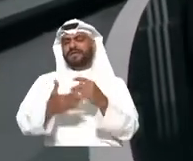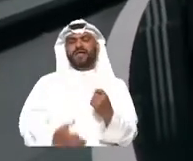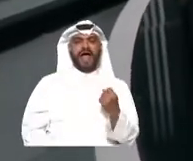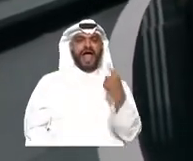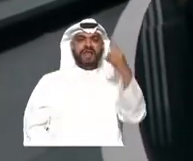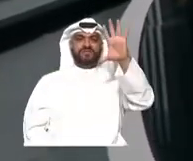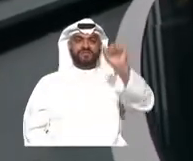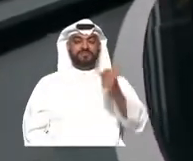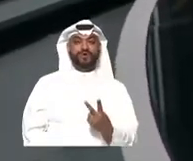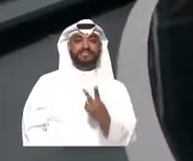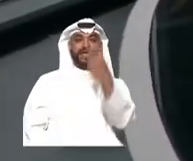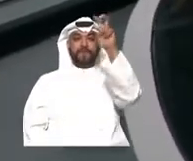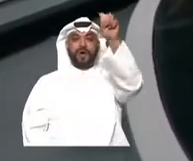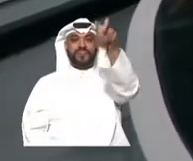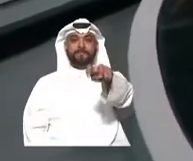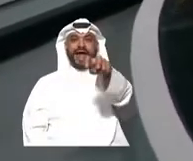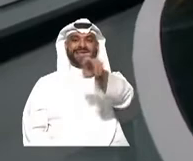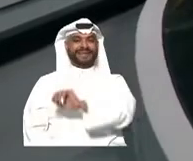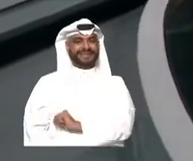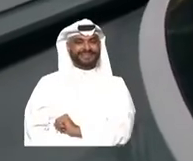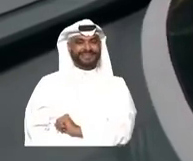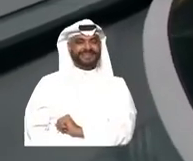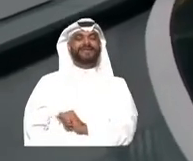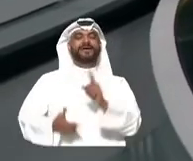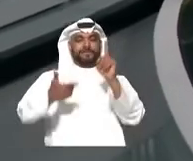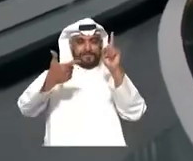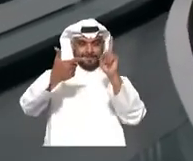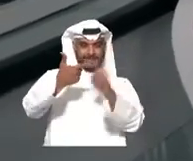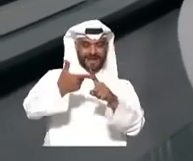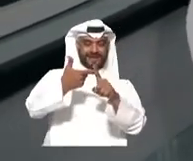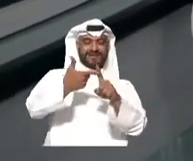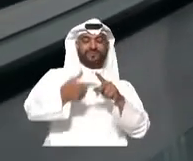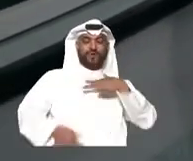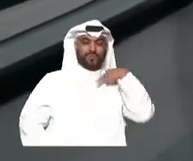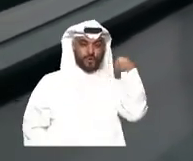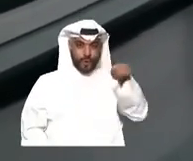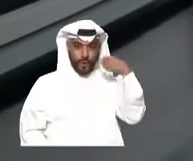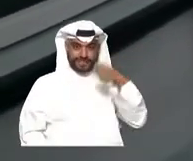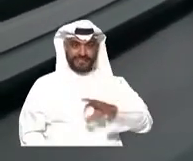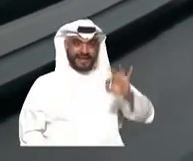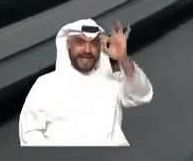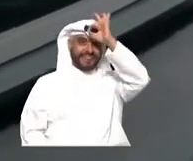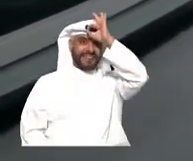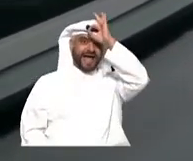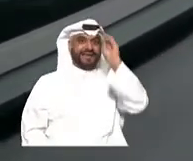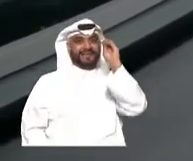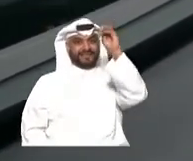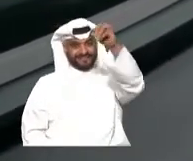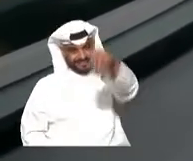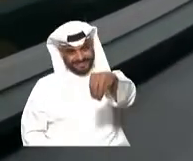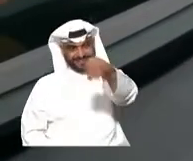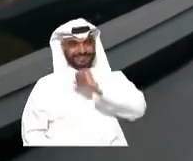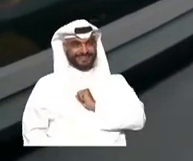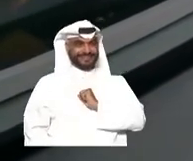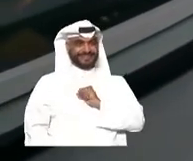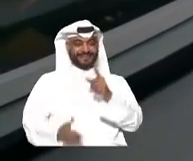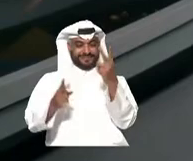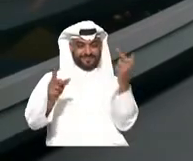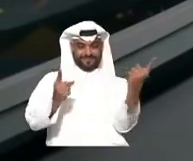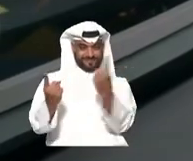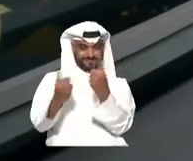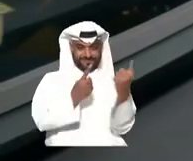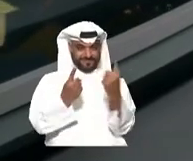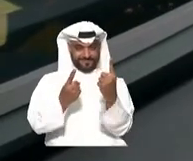1987 بهذا الحدود. بعدها تولى منصب وزير الداخلية. فأنت الجانبين،